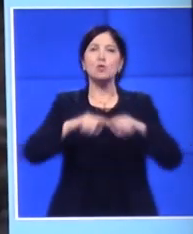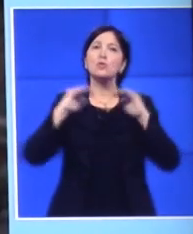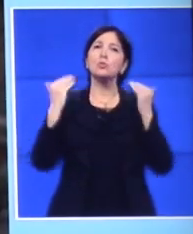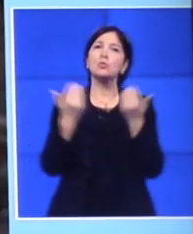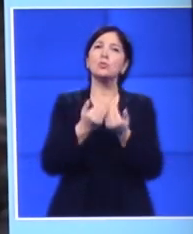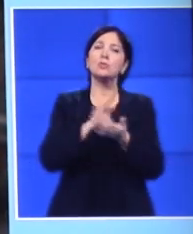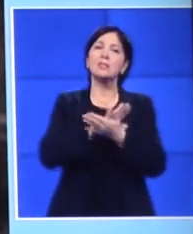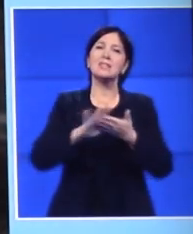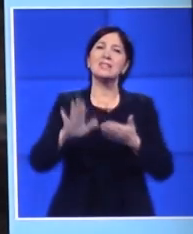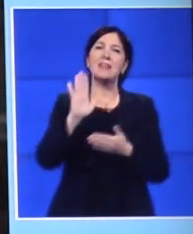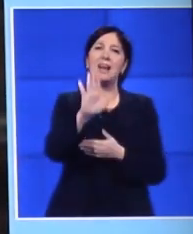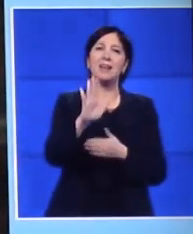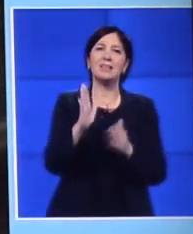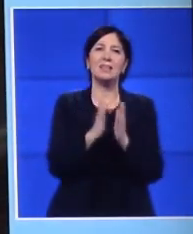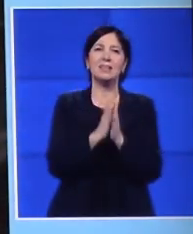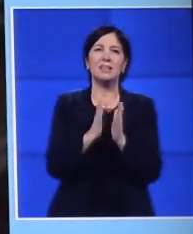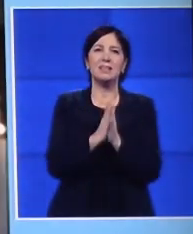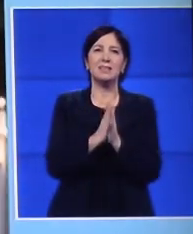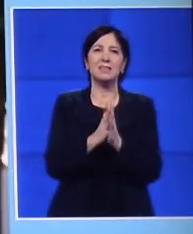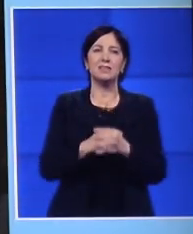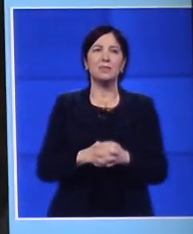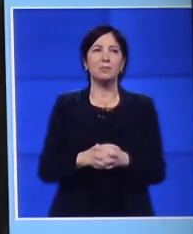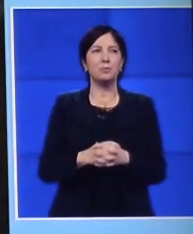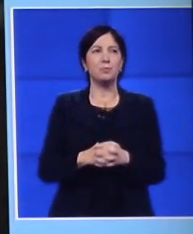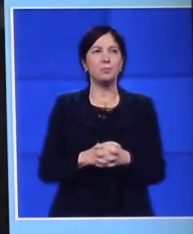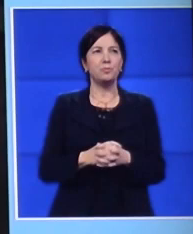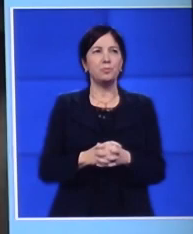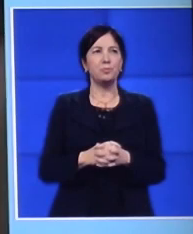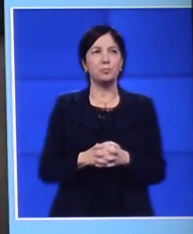la sua santa Chiesa.